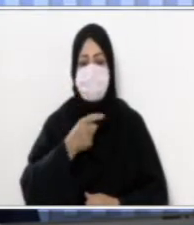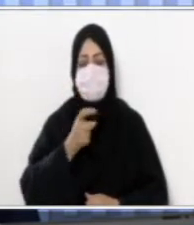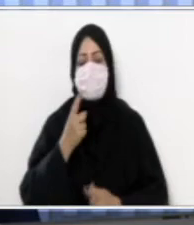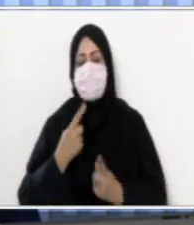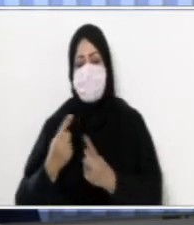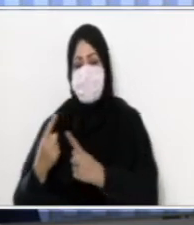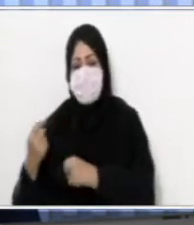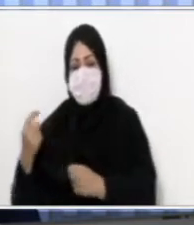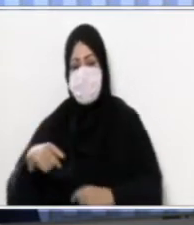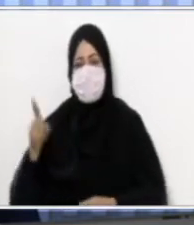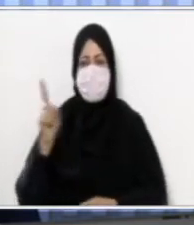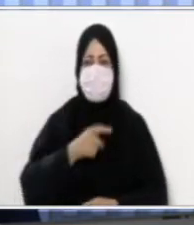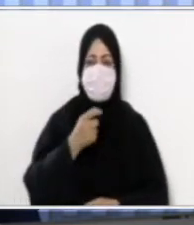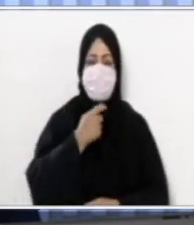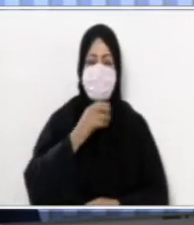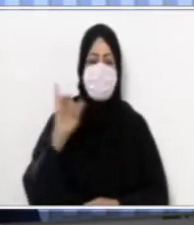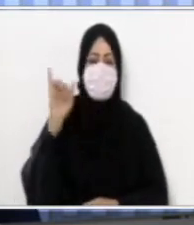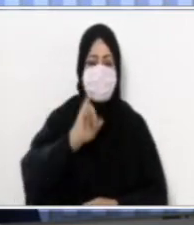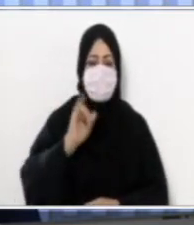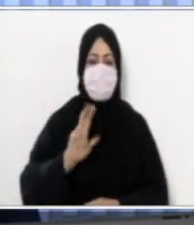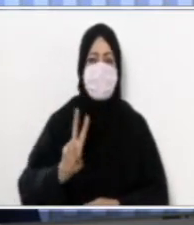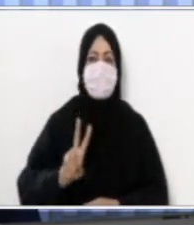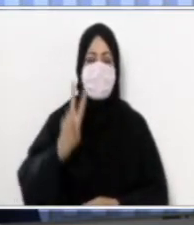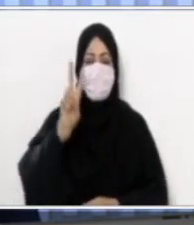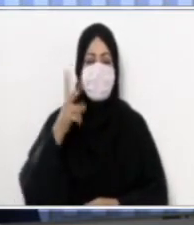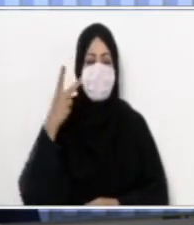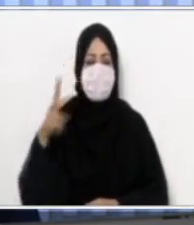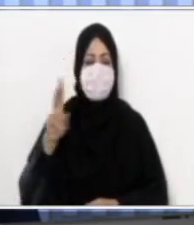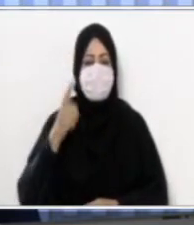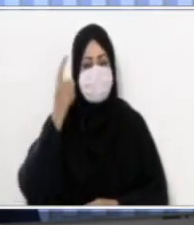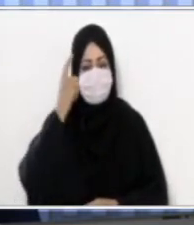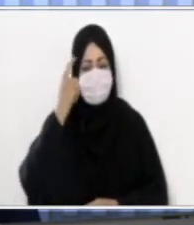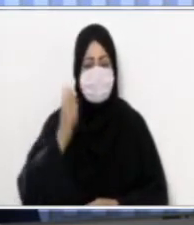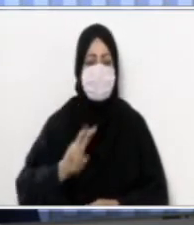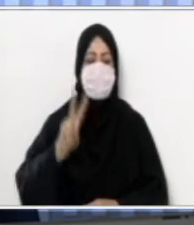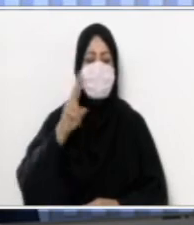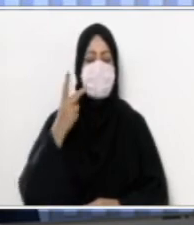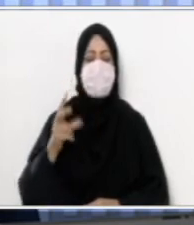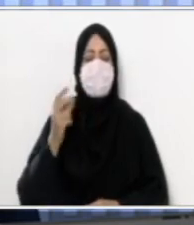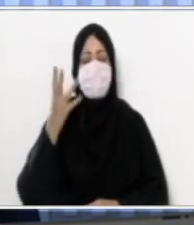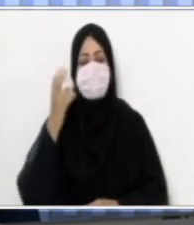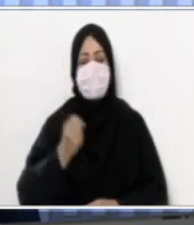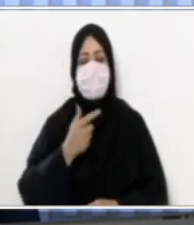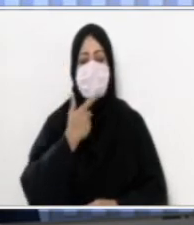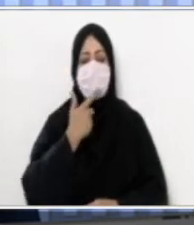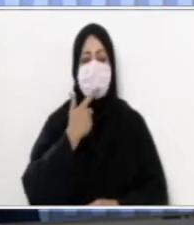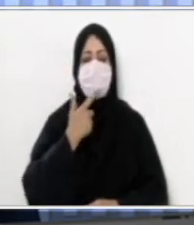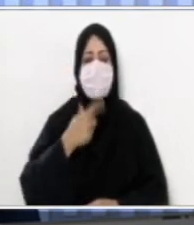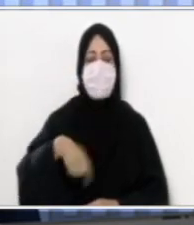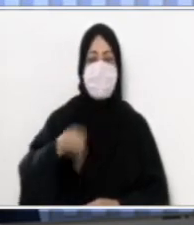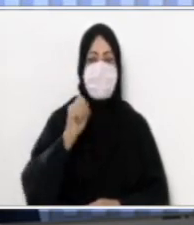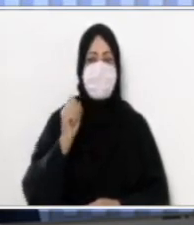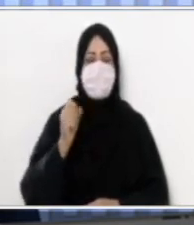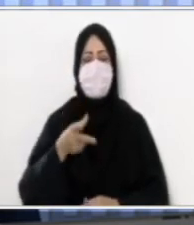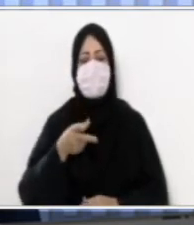رمضان، أو الأيام البيض مثلا في الصوم في كل شهر، كما جعل في